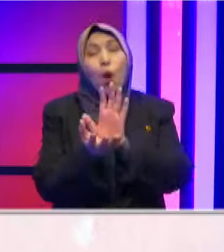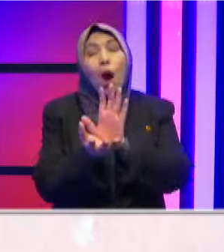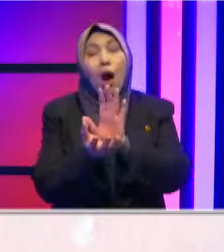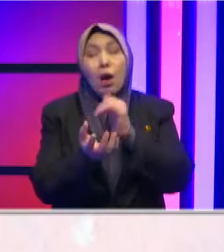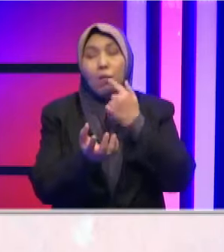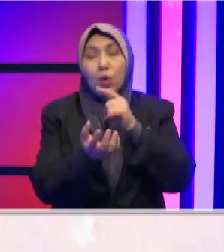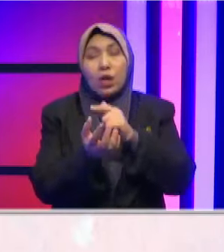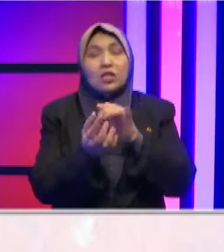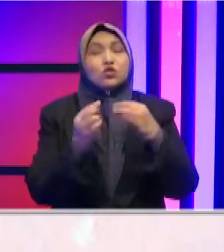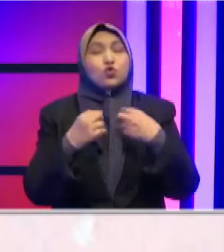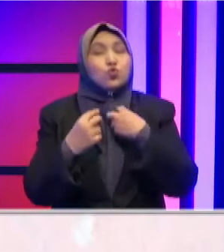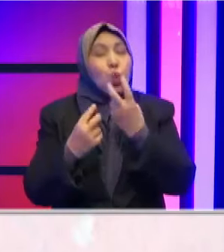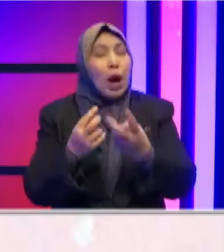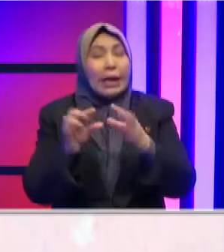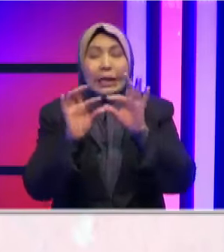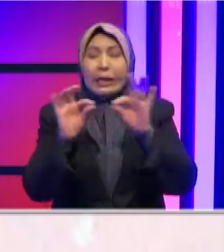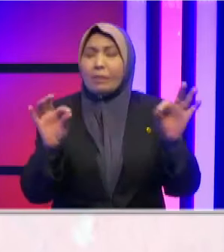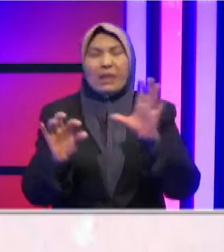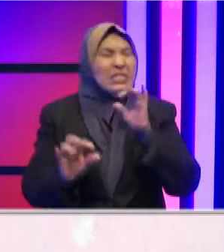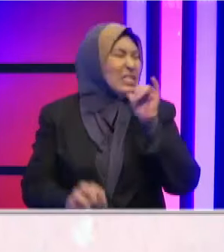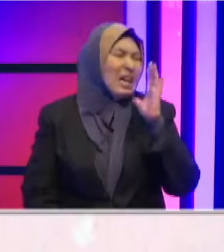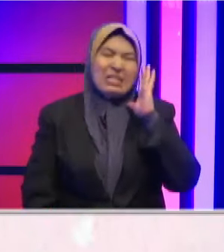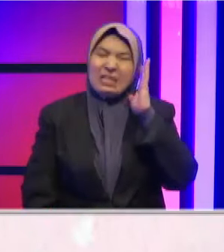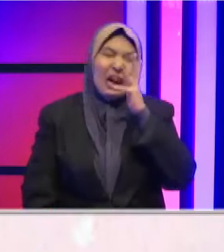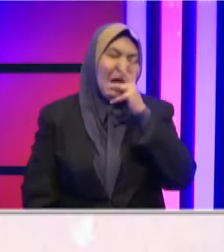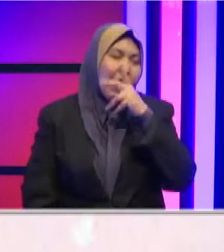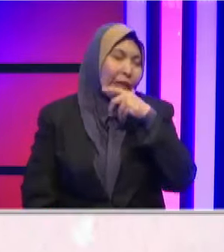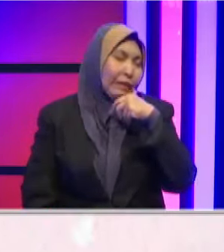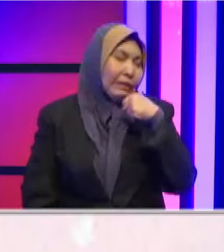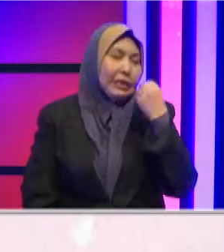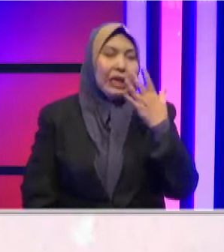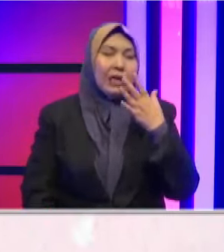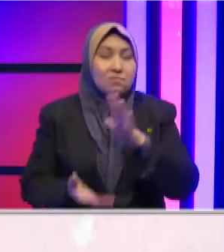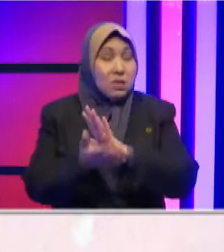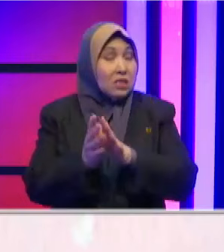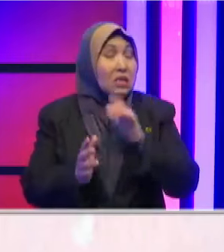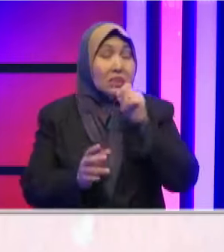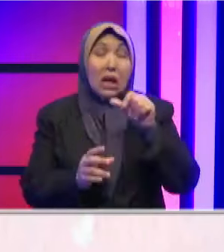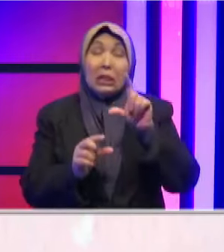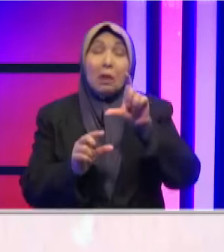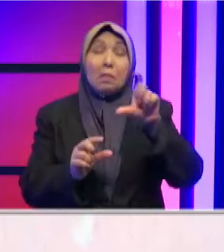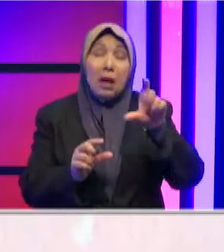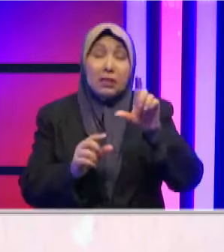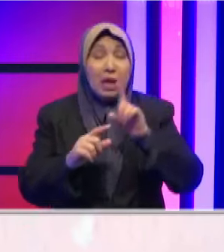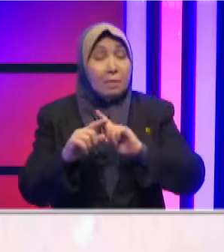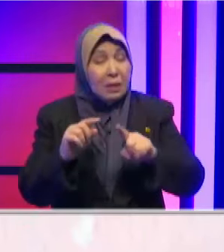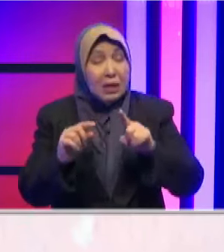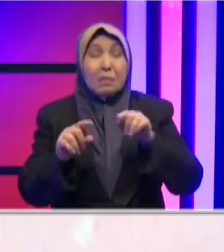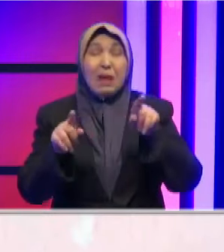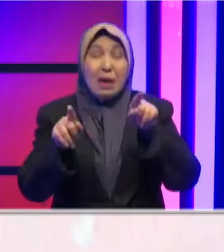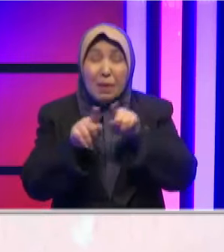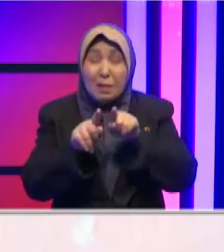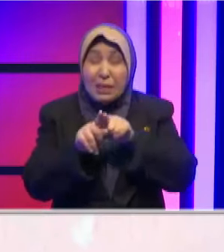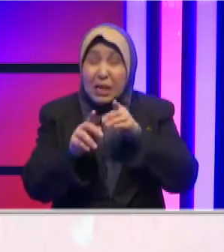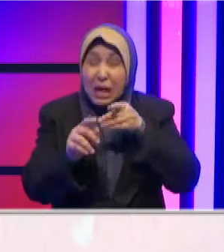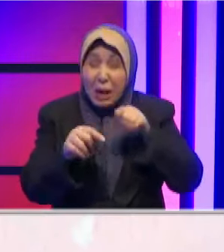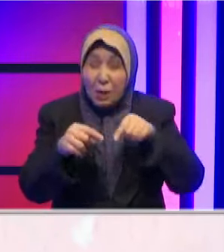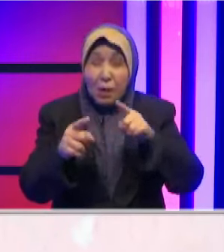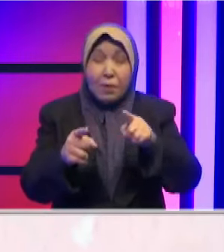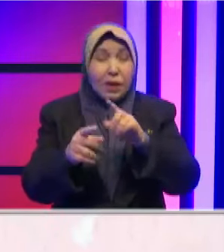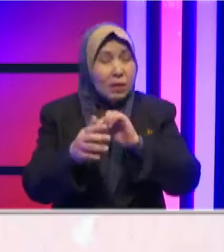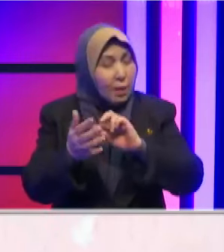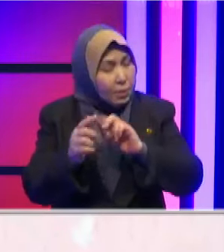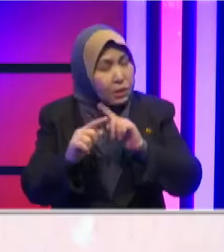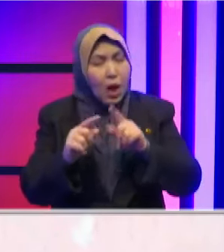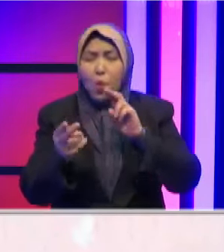sesuatu nipis kita tuh tidak tak cantik sampai adit46 tak tebal sungguh tapi belum nak menghalau Ketebak walaupun tidak sampai ubah